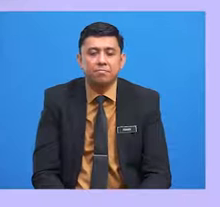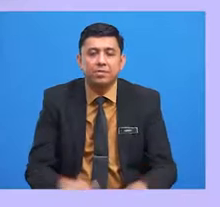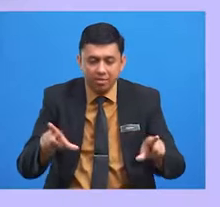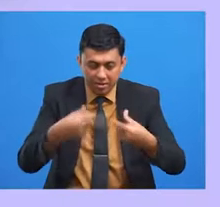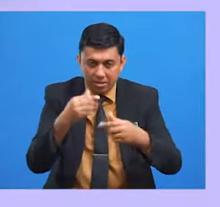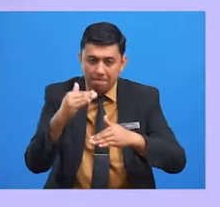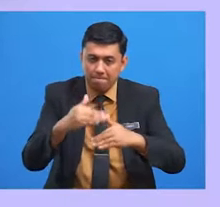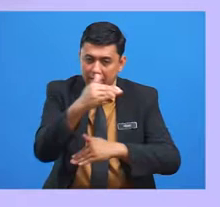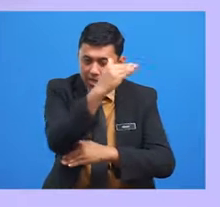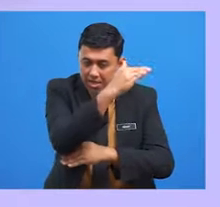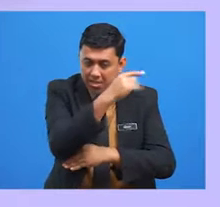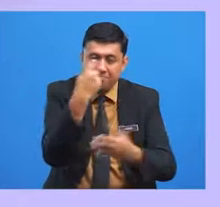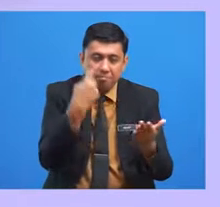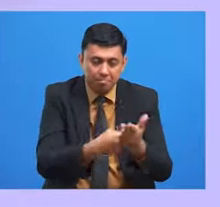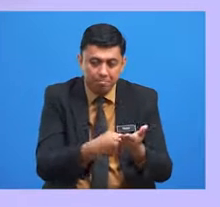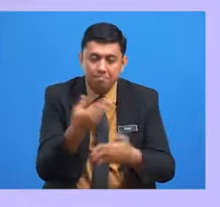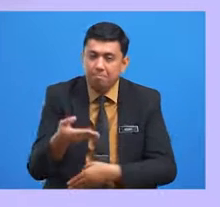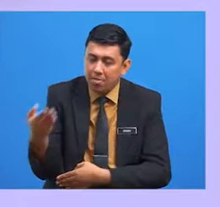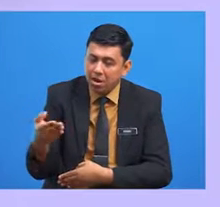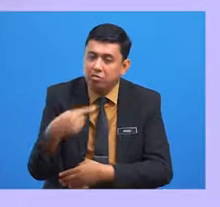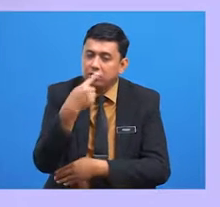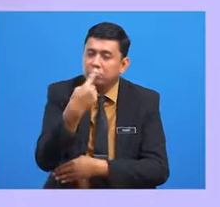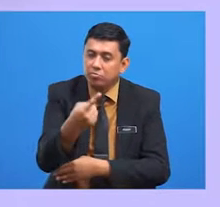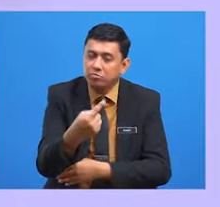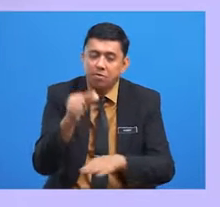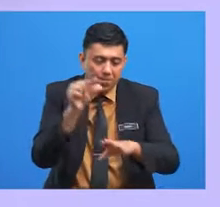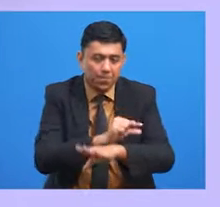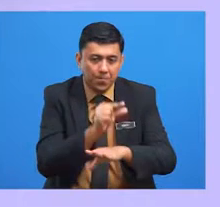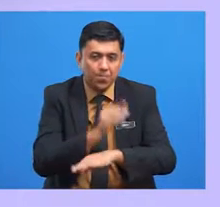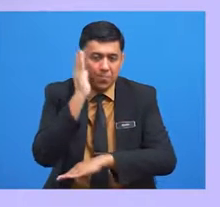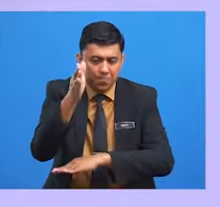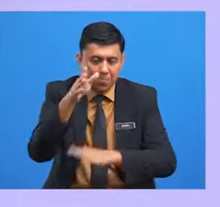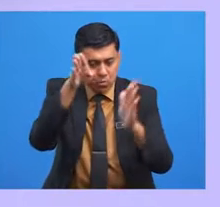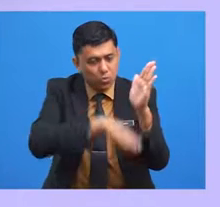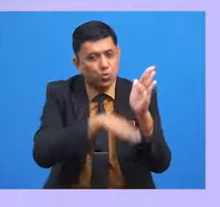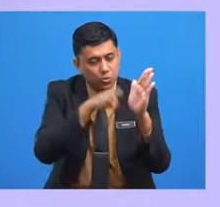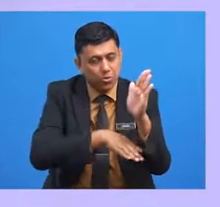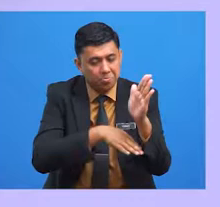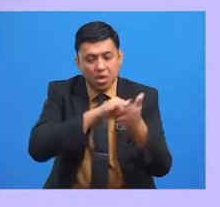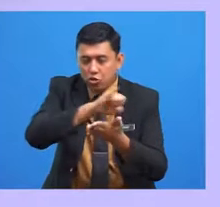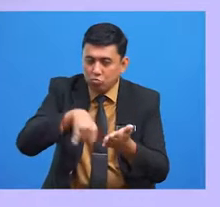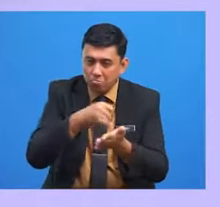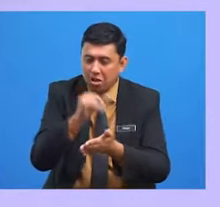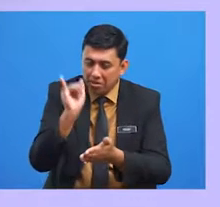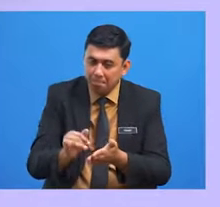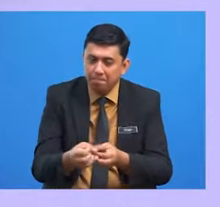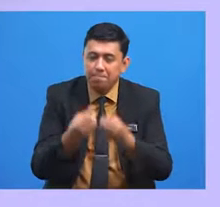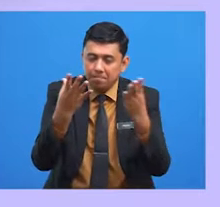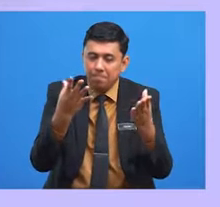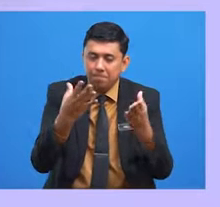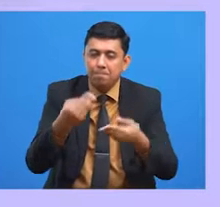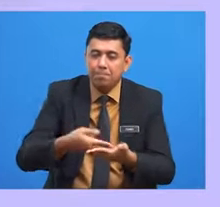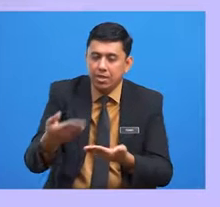Apabila berlaku peningkatan harga kedua-dua barang tersebut, pengguna akan mengurangkan kuantiti yang banyak untuk